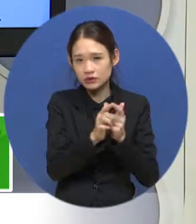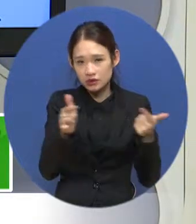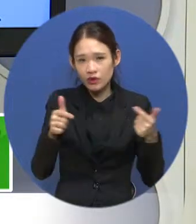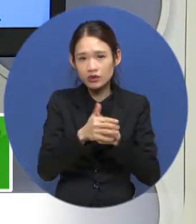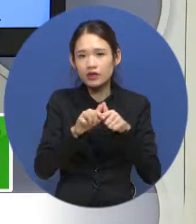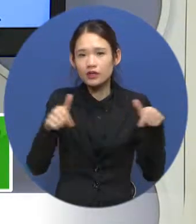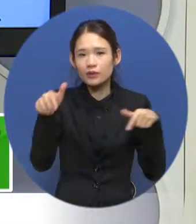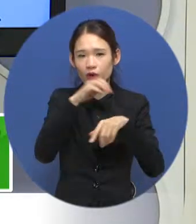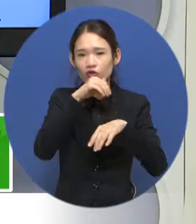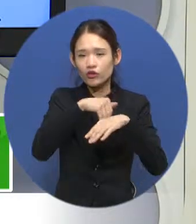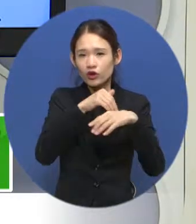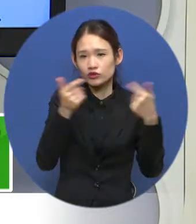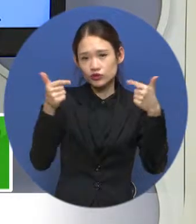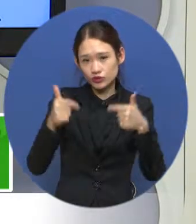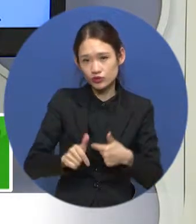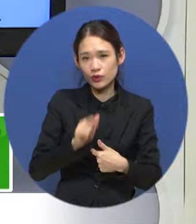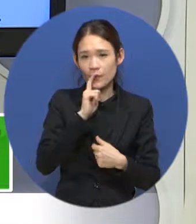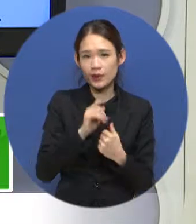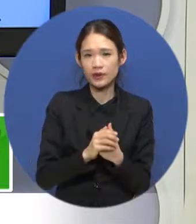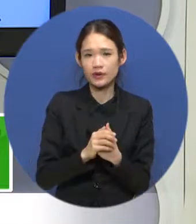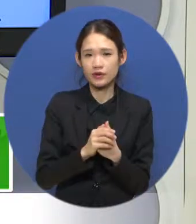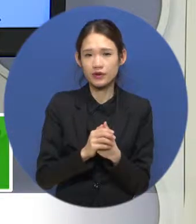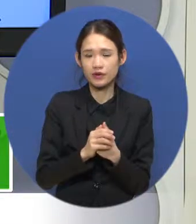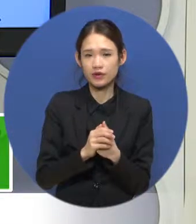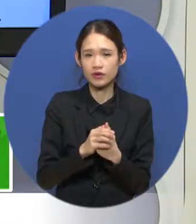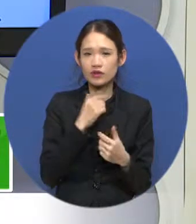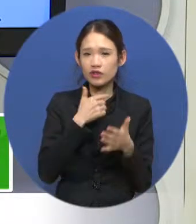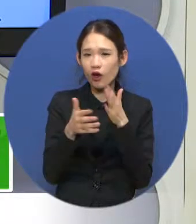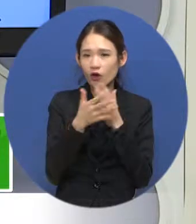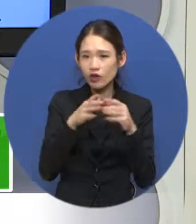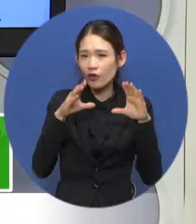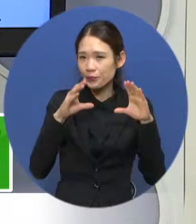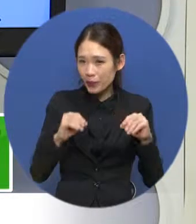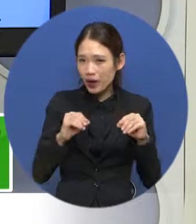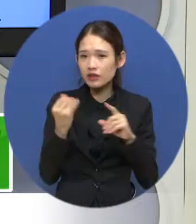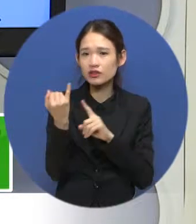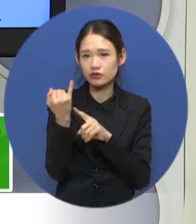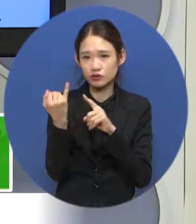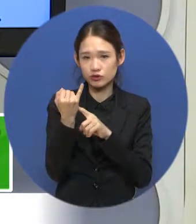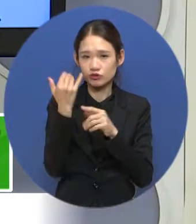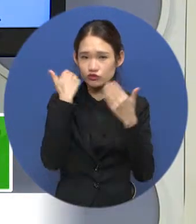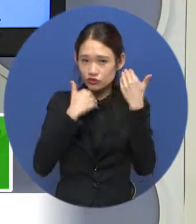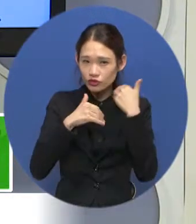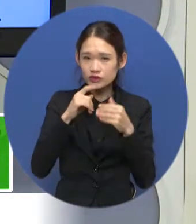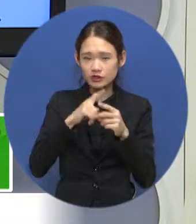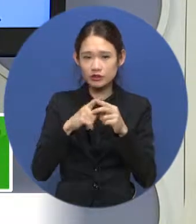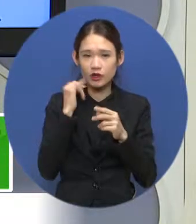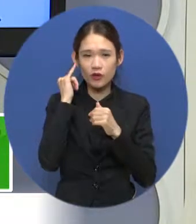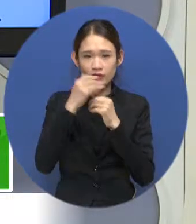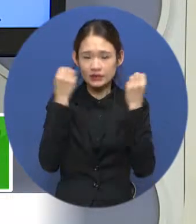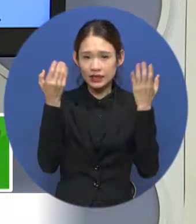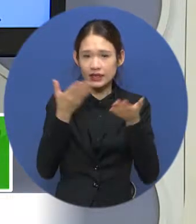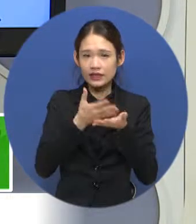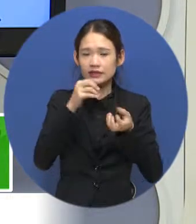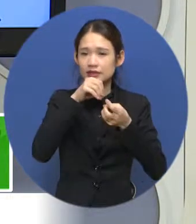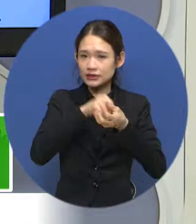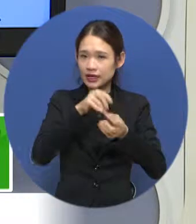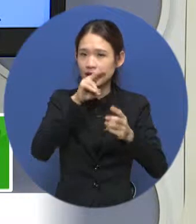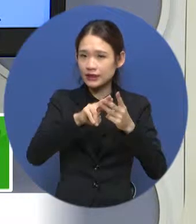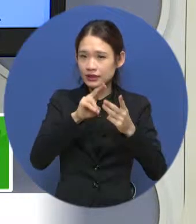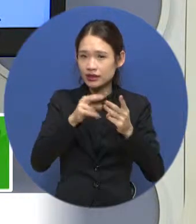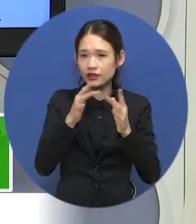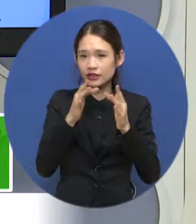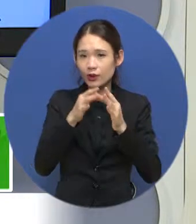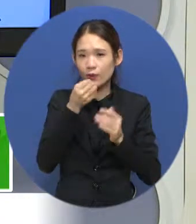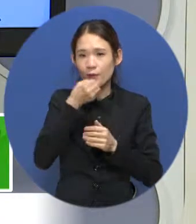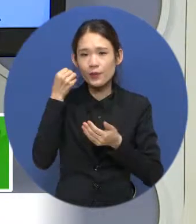과정은 축소 합니다 경력단절 여성이면 누구나 전화와 3 1센터 인터넷 홈페이지를 통해 교육 훈련 참여를